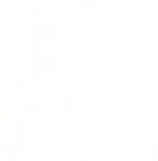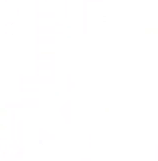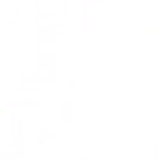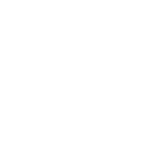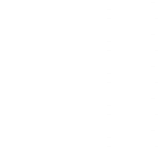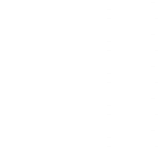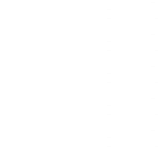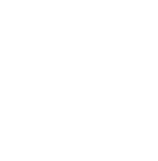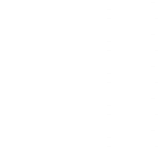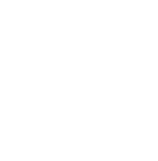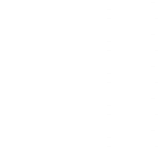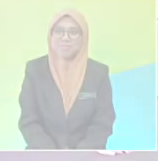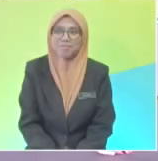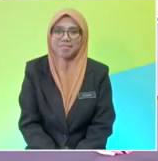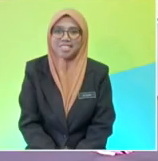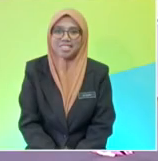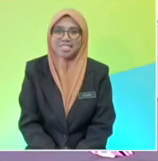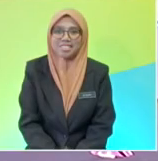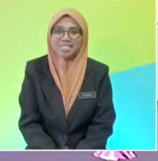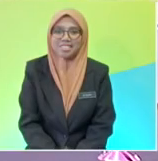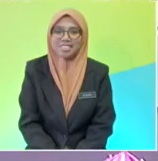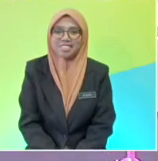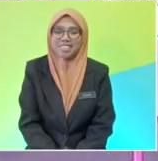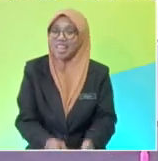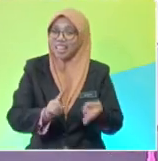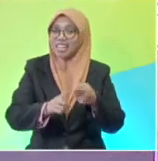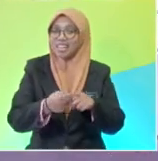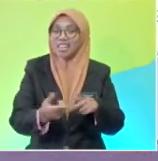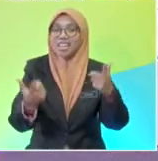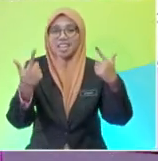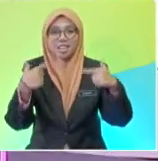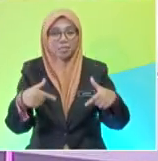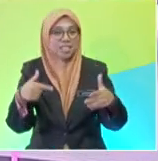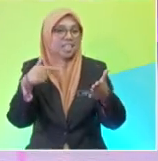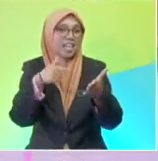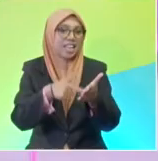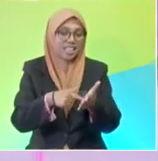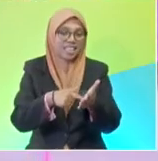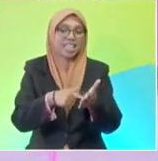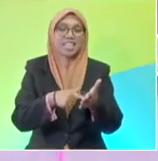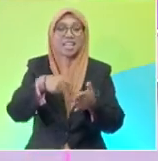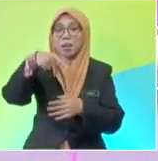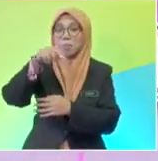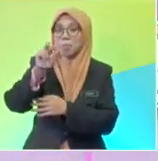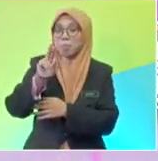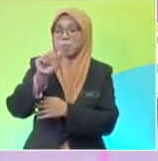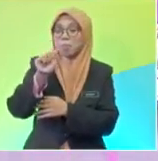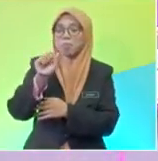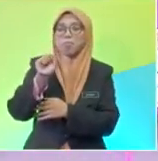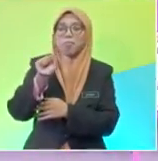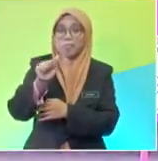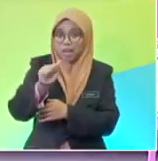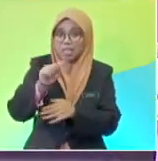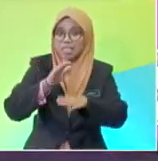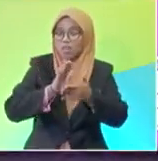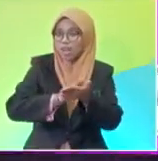TV KPM. Baik kawan-kawan, kembali dalam slot prasekolah di Didik TV KPM. Hari ini